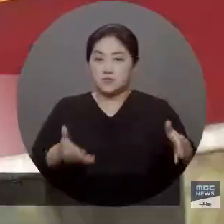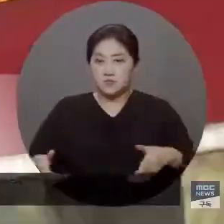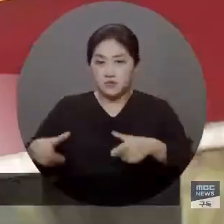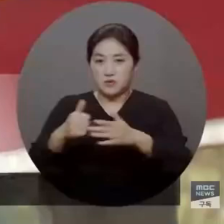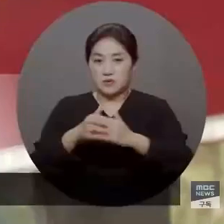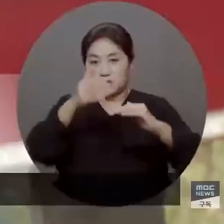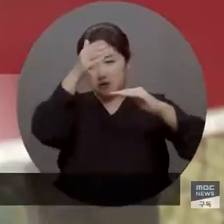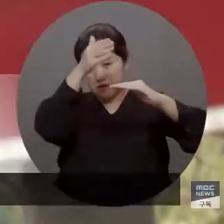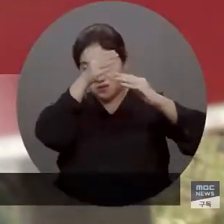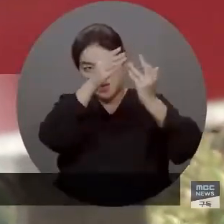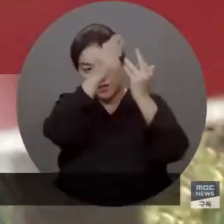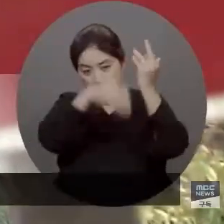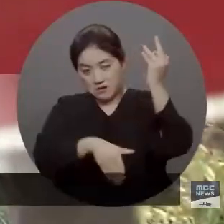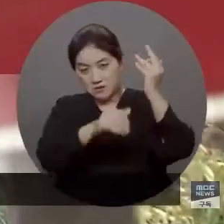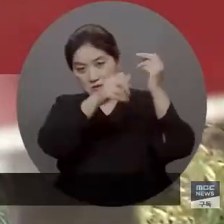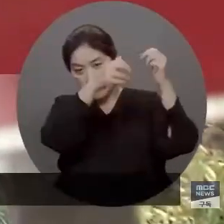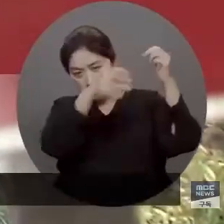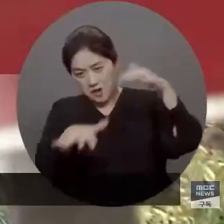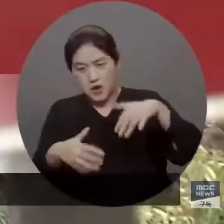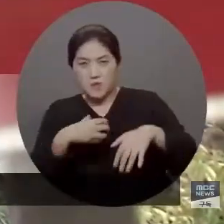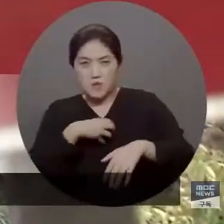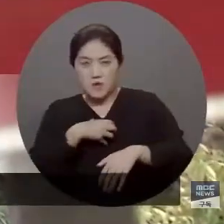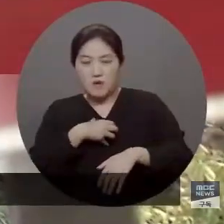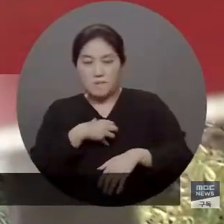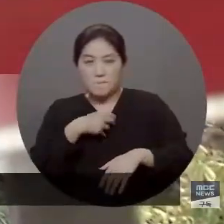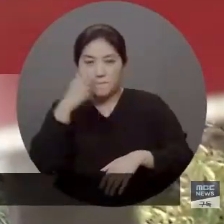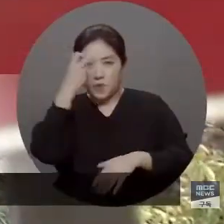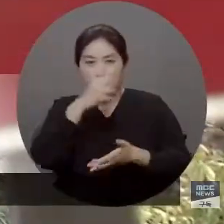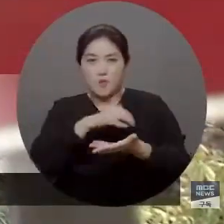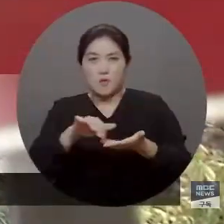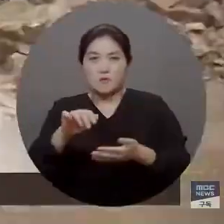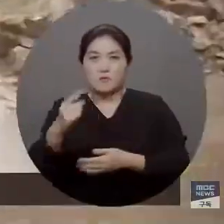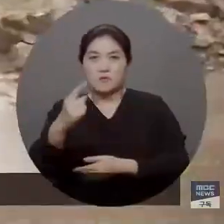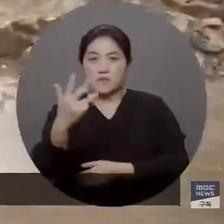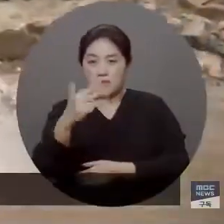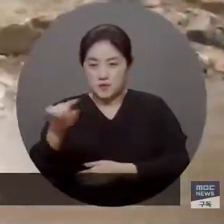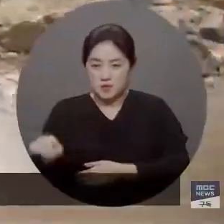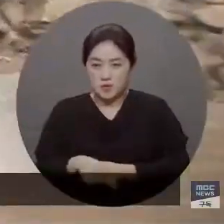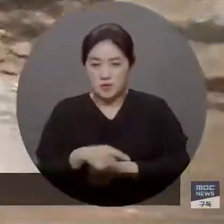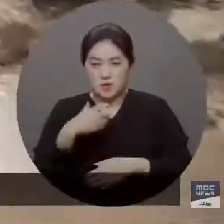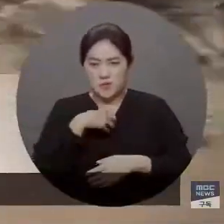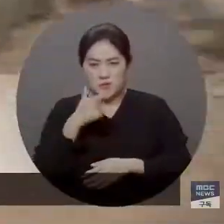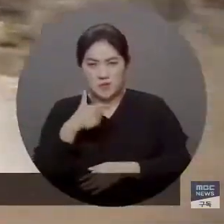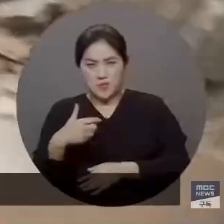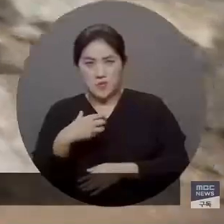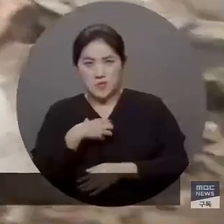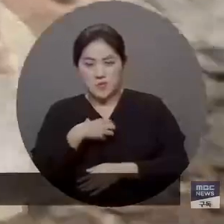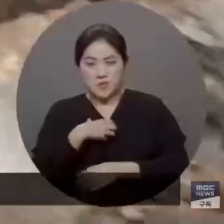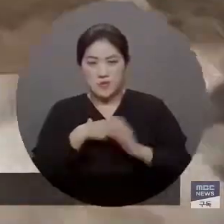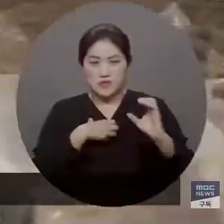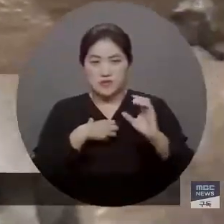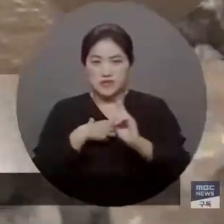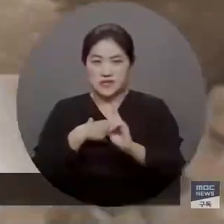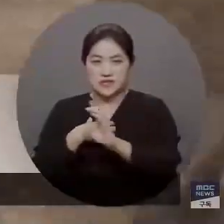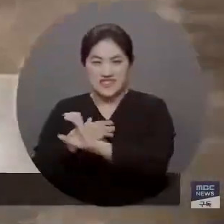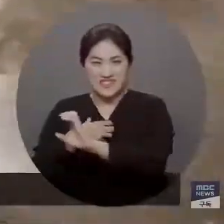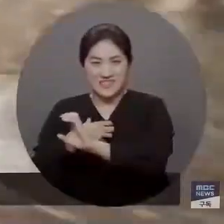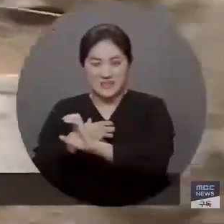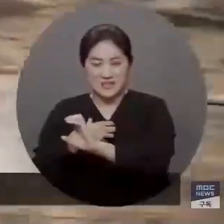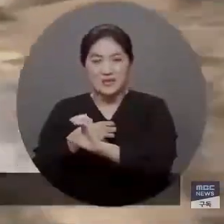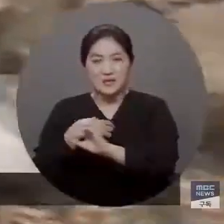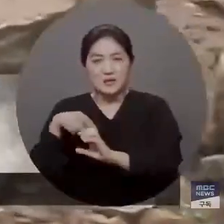붕괴 위험 관리 지역이 1,400여 곳에 이르는데요. 특히 이 중 재해 위험도가 높은 CD 2등급을 받은